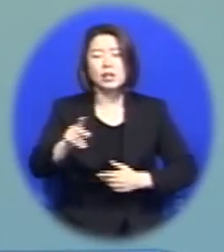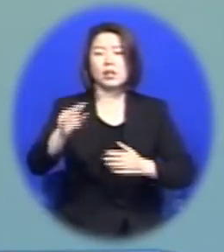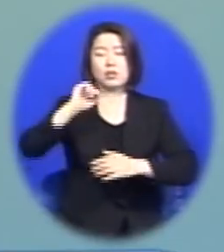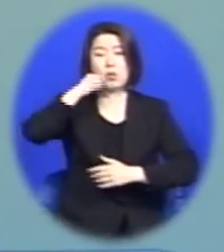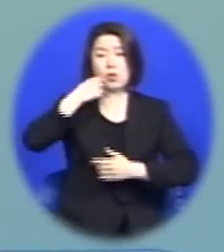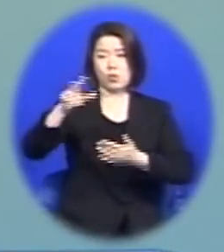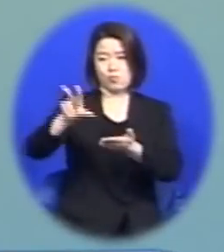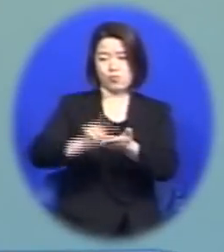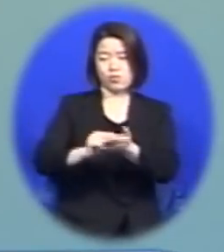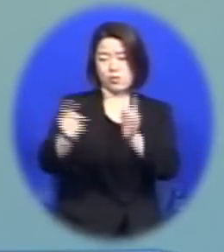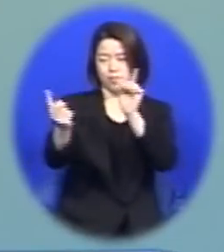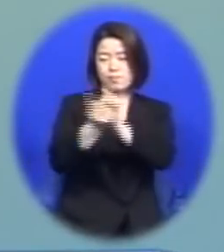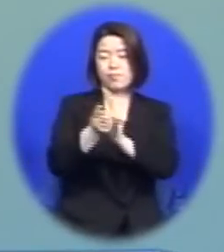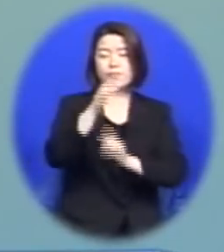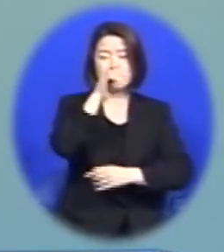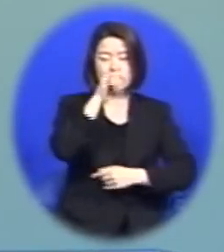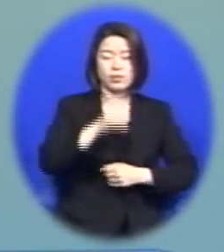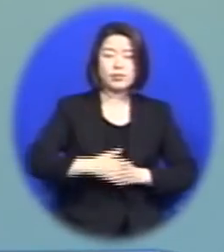있습니다